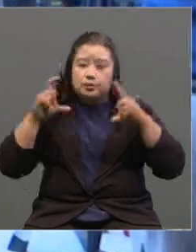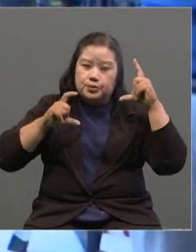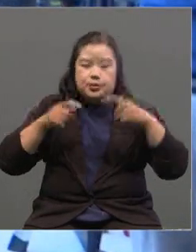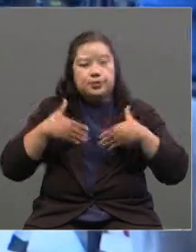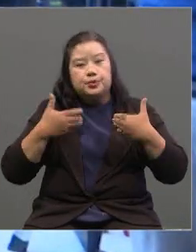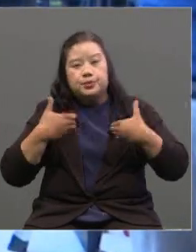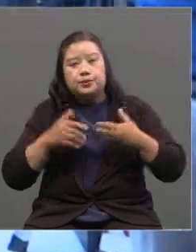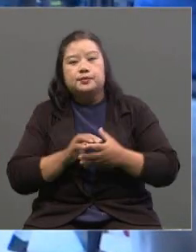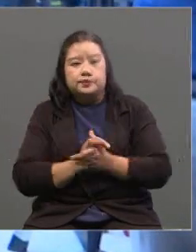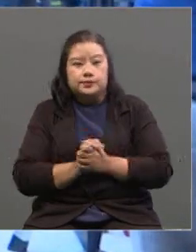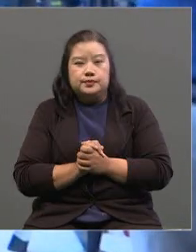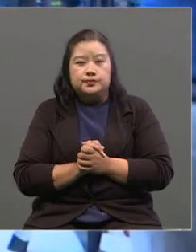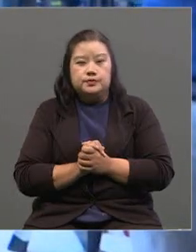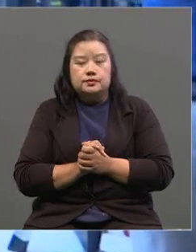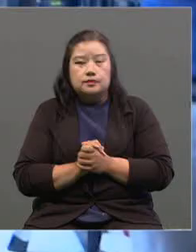ค่ะ